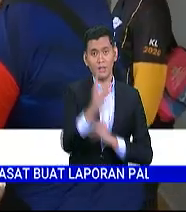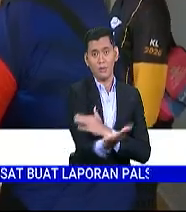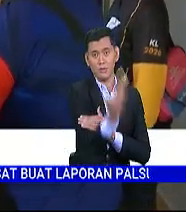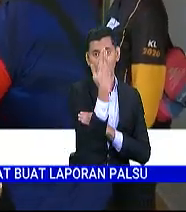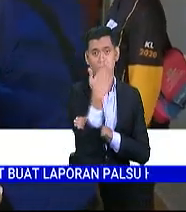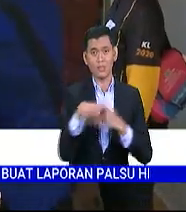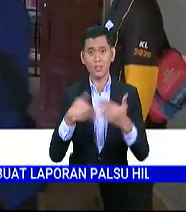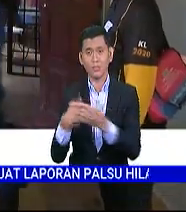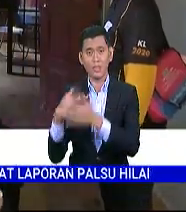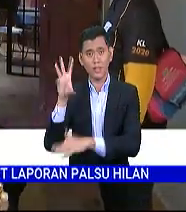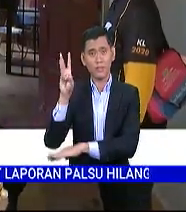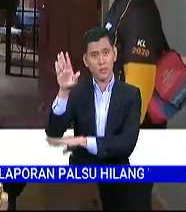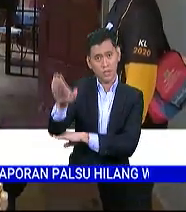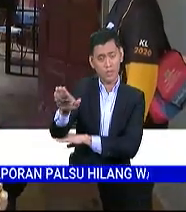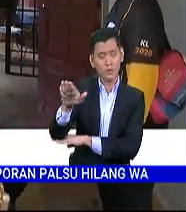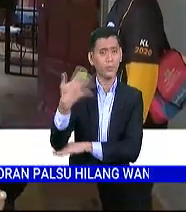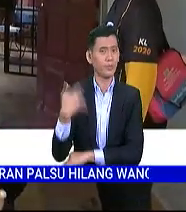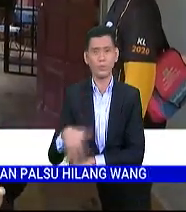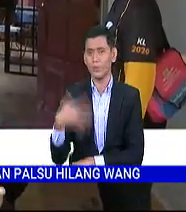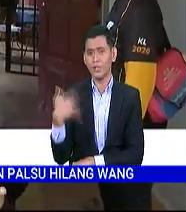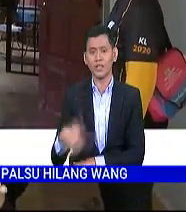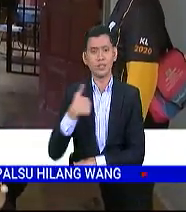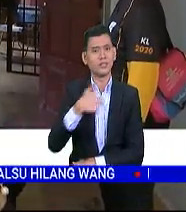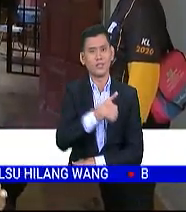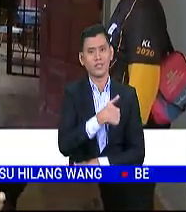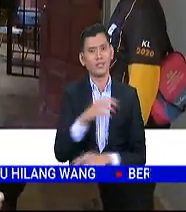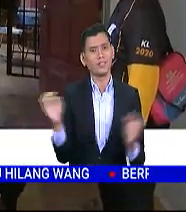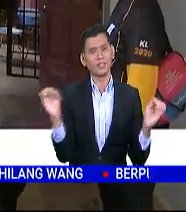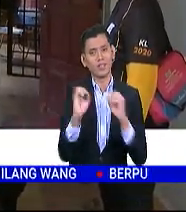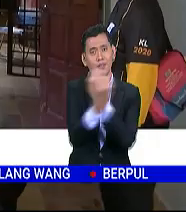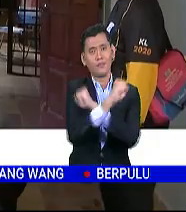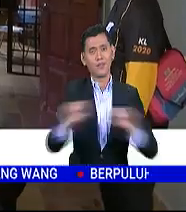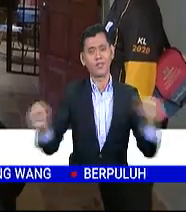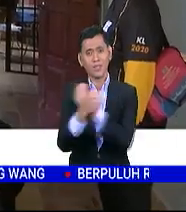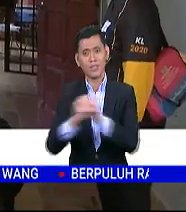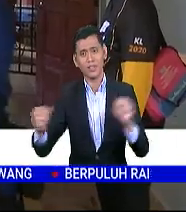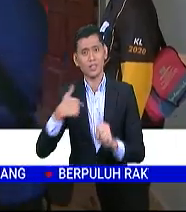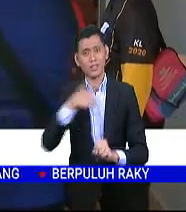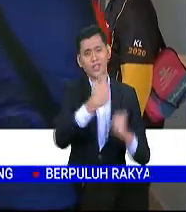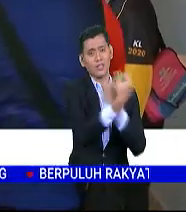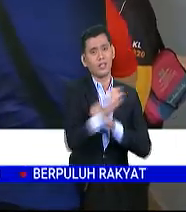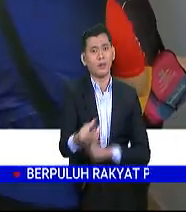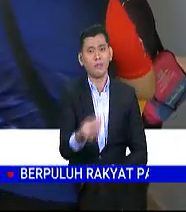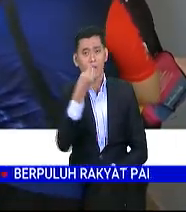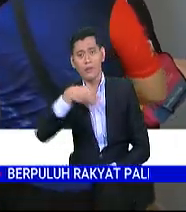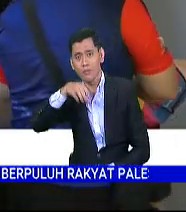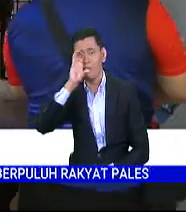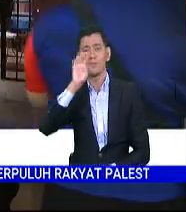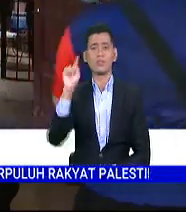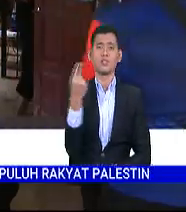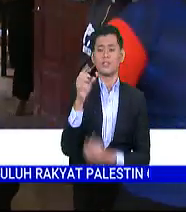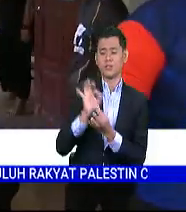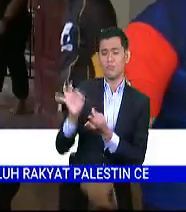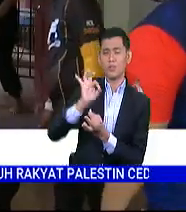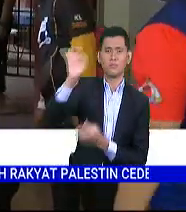habis sehingga pukul 6 petang. So kita pun tak ada menyediakan apa-apa kecuali kita sediakan makan minum saja. Semangat